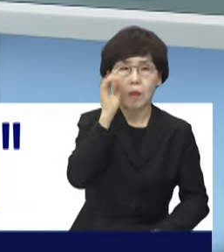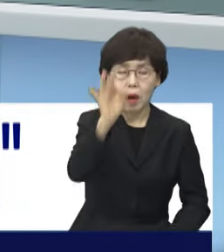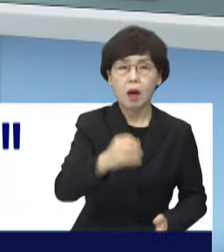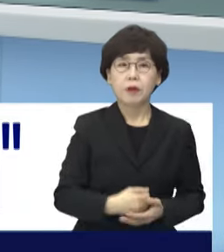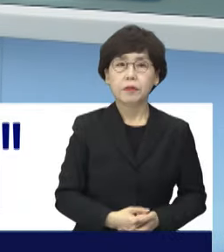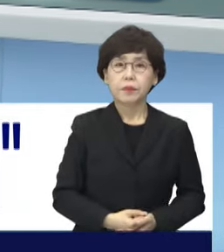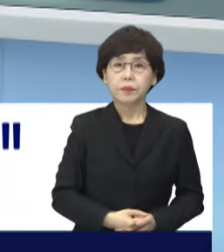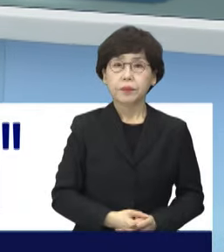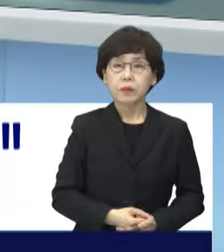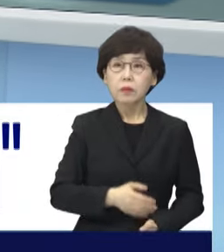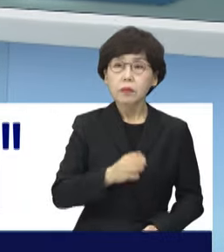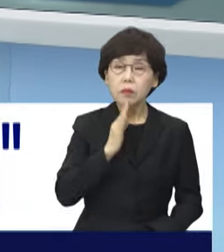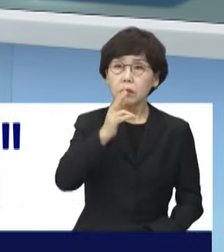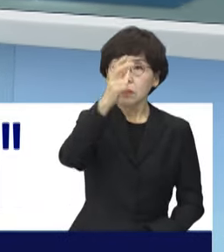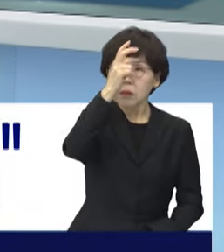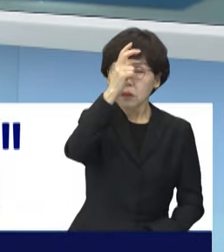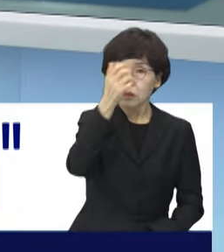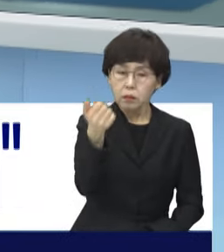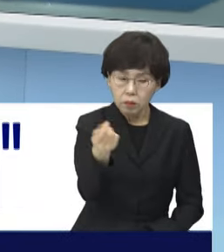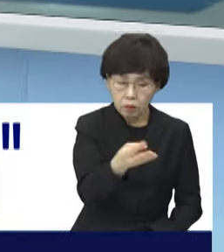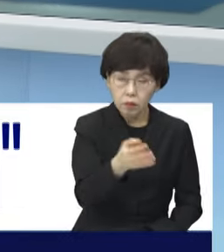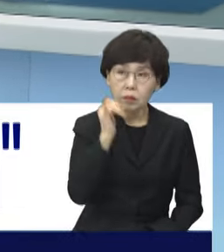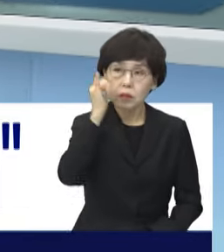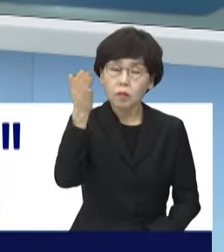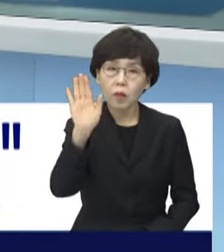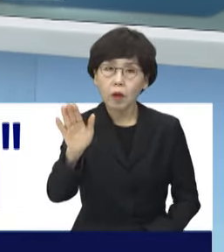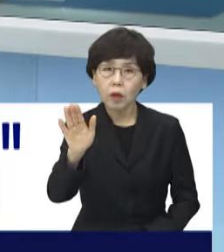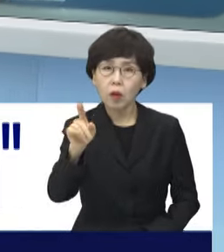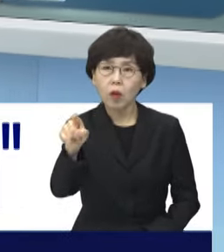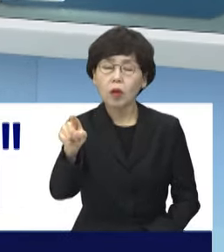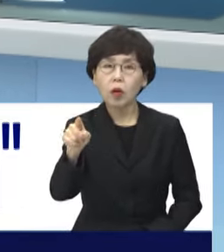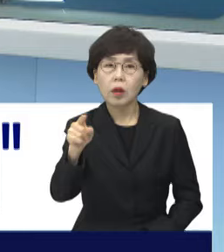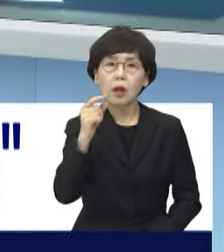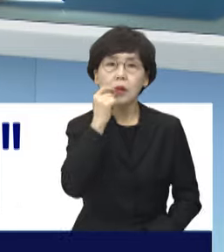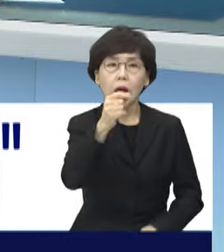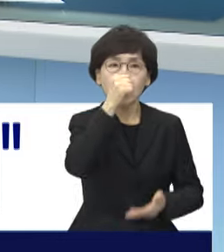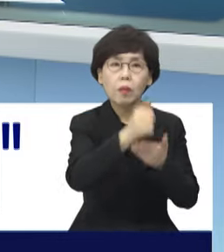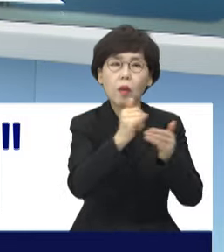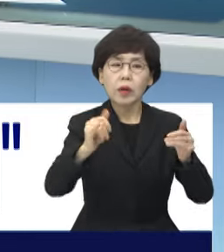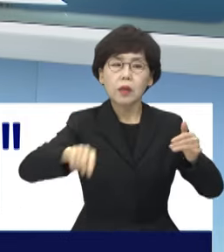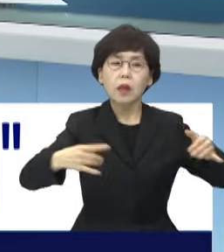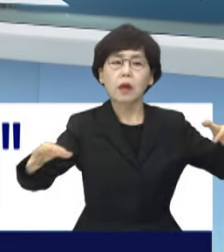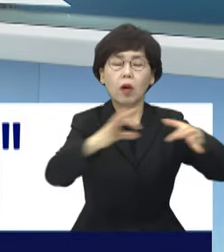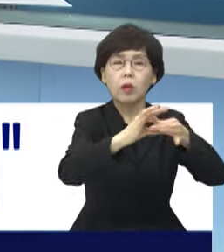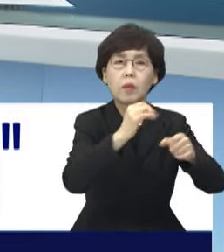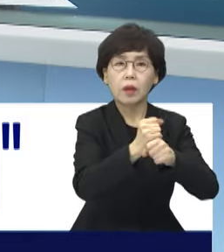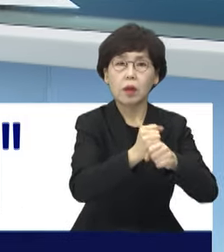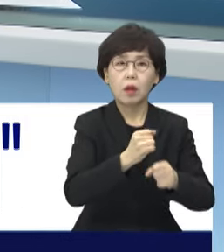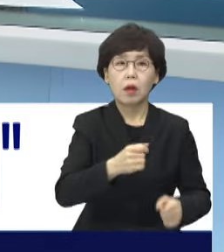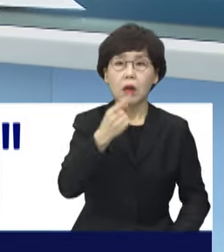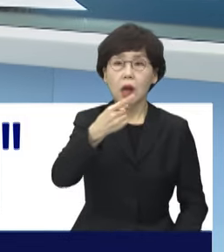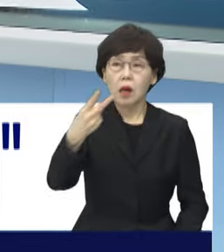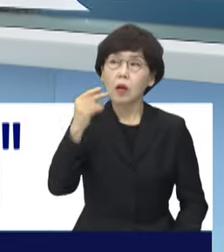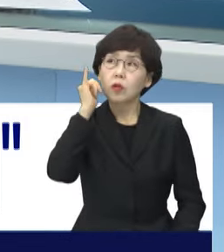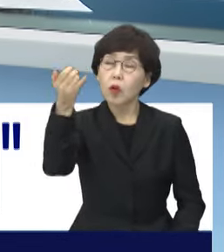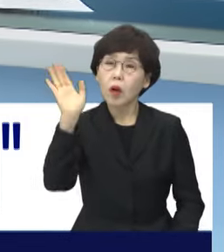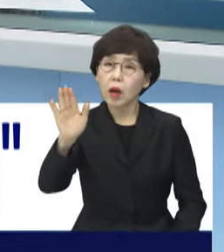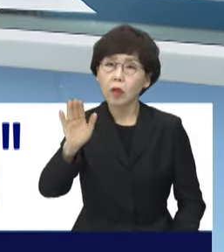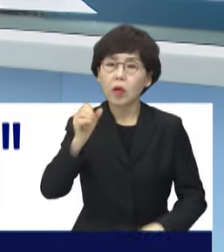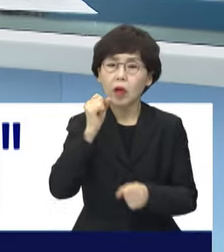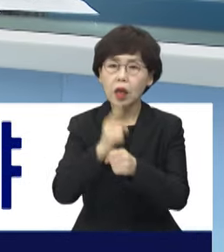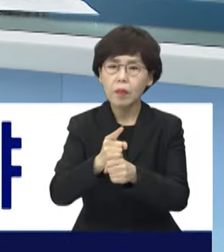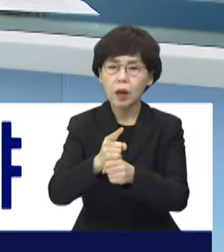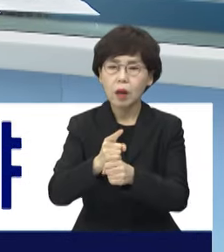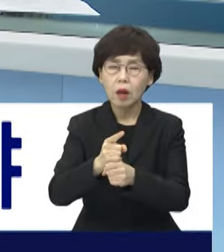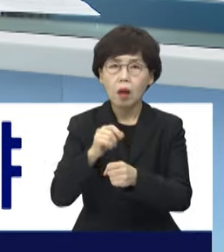데로 눌렀는데도 걸로 연결이 안 되고 사기범한테 간다는 얘기가 맞 맞습니다 112로 전화를 해도 악선 코드가 이미 감염이 된